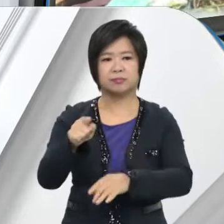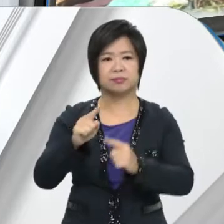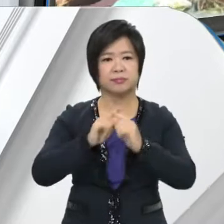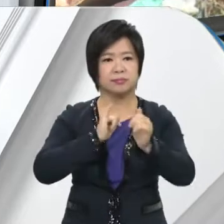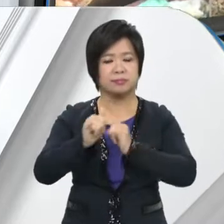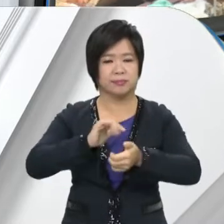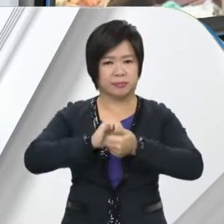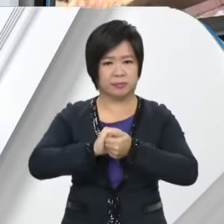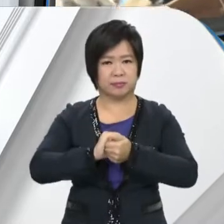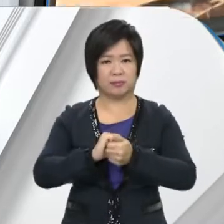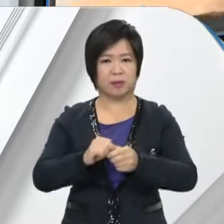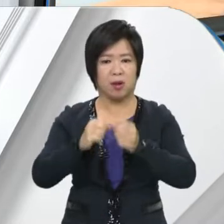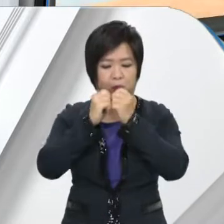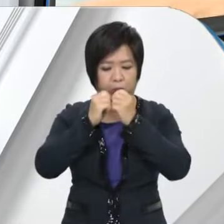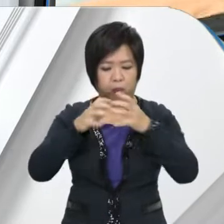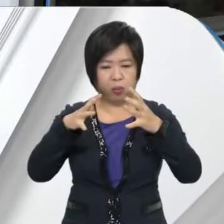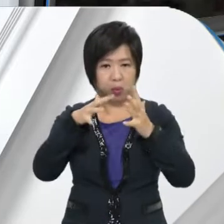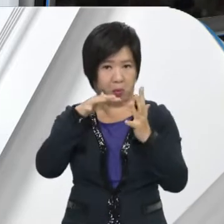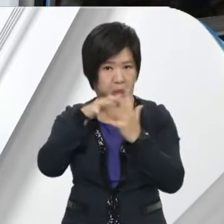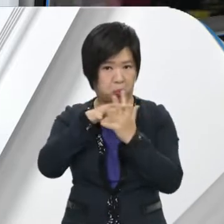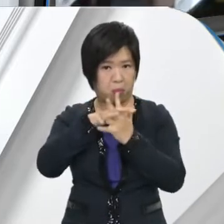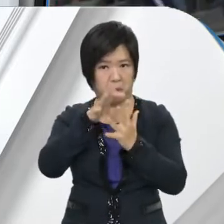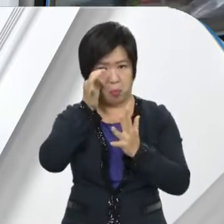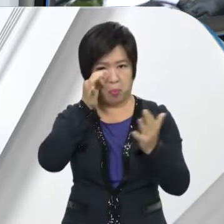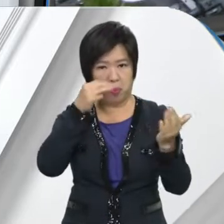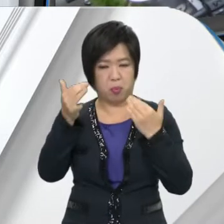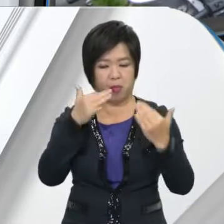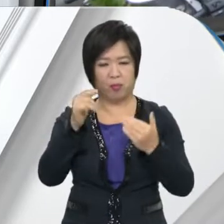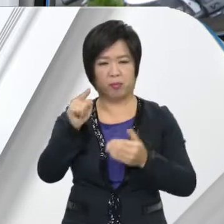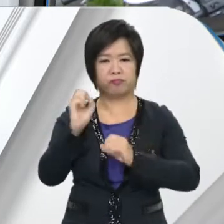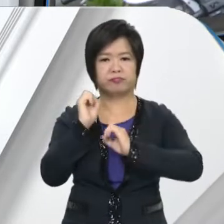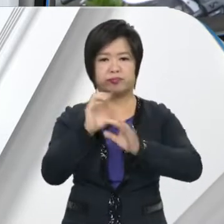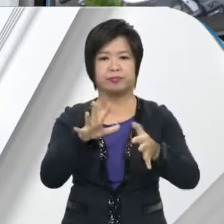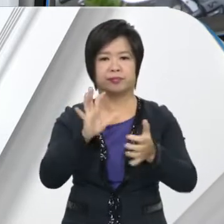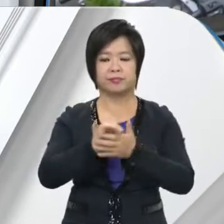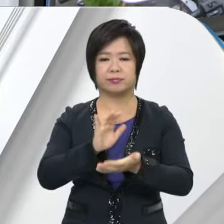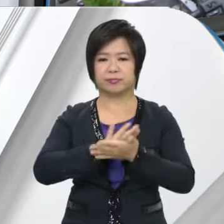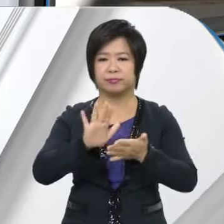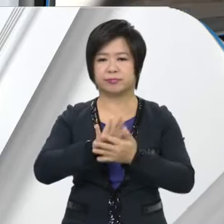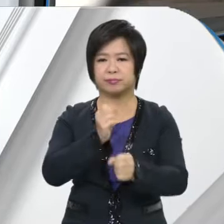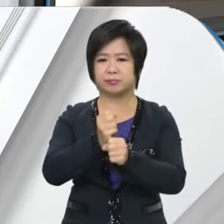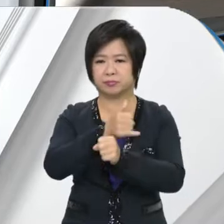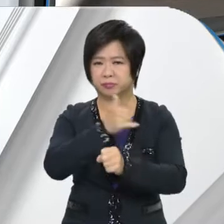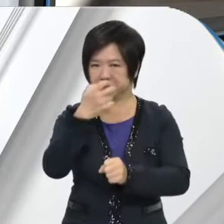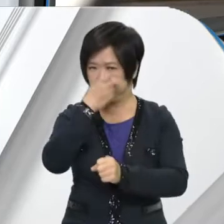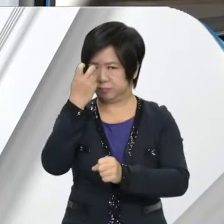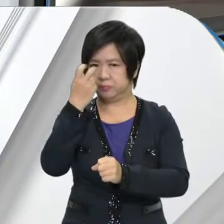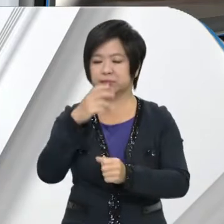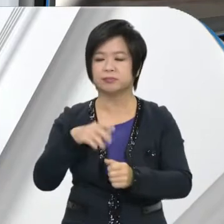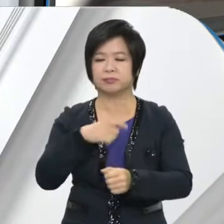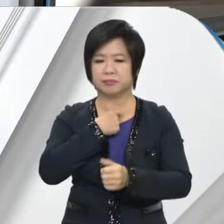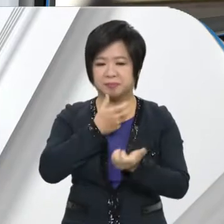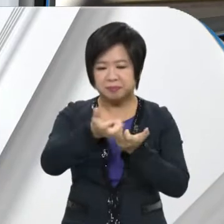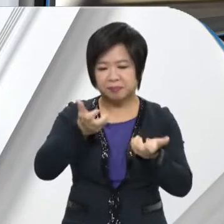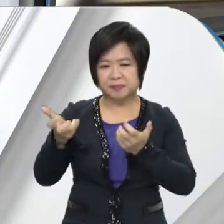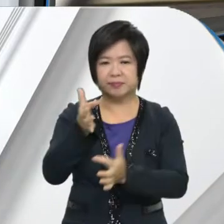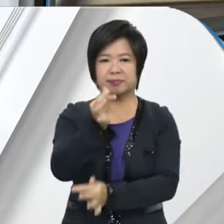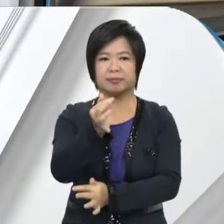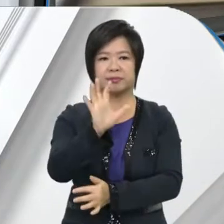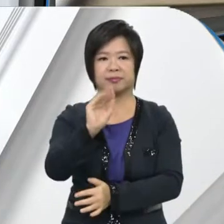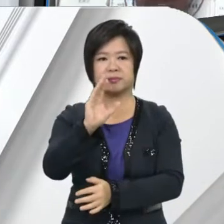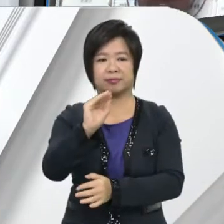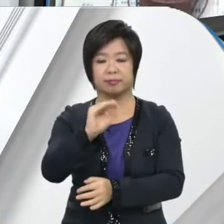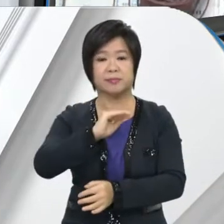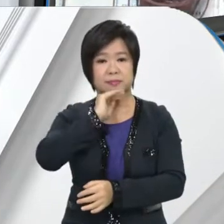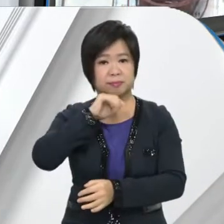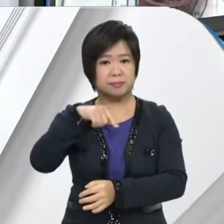众提出爱用透明的垃圾袋的，安尼清洁人员较好去检查，咁要做好垃圾分类。另外呢，对青